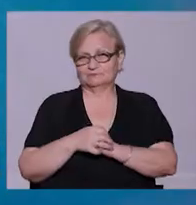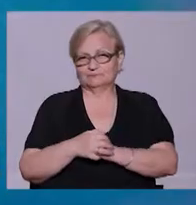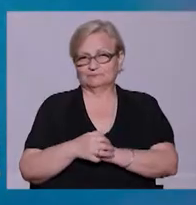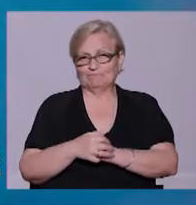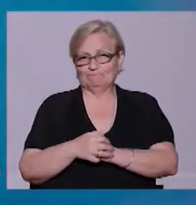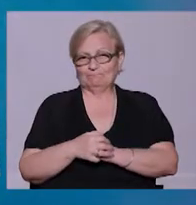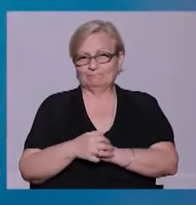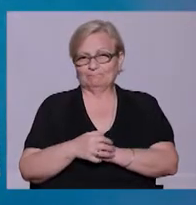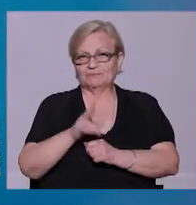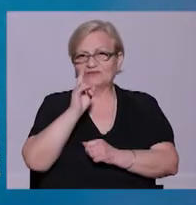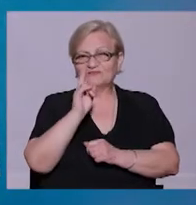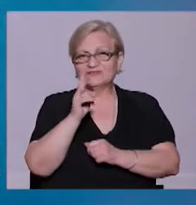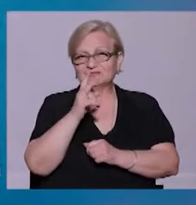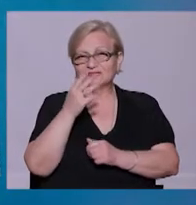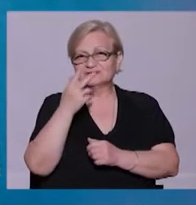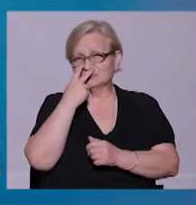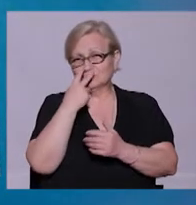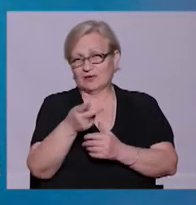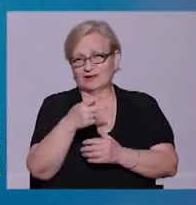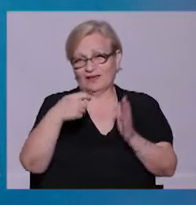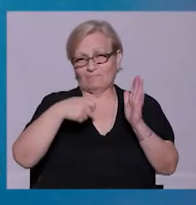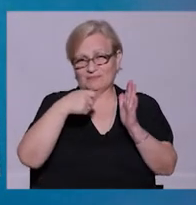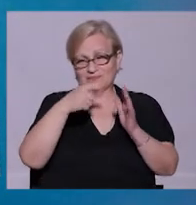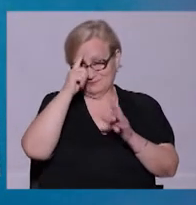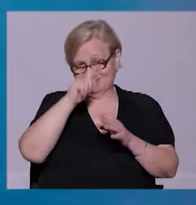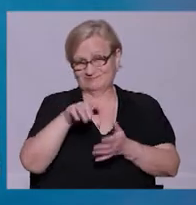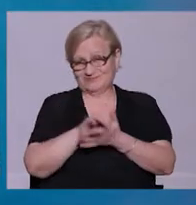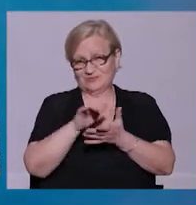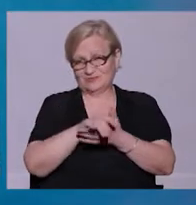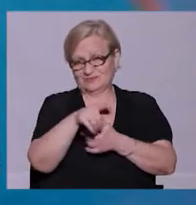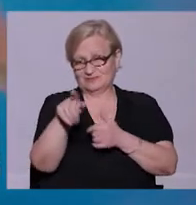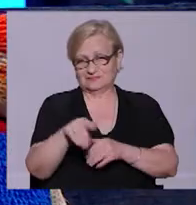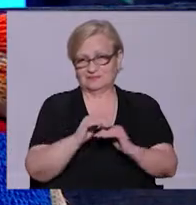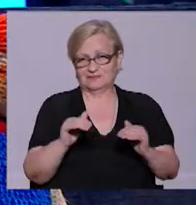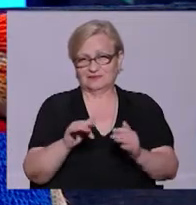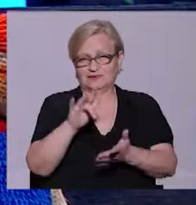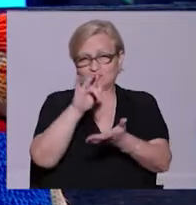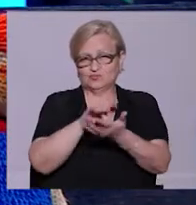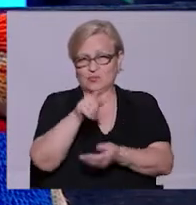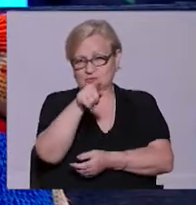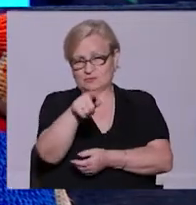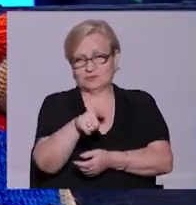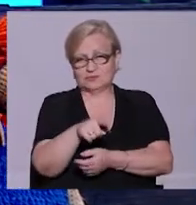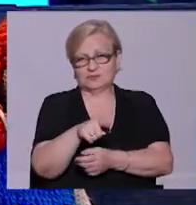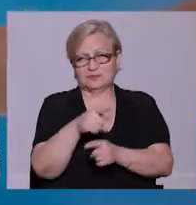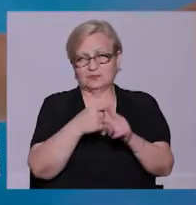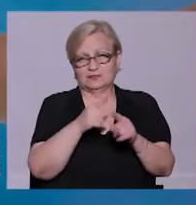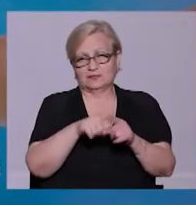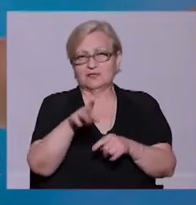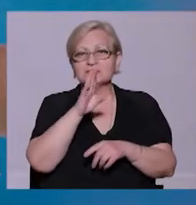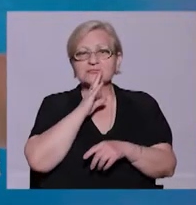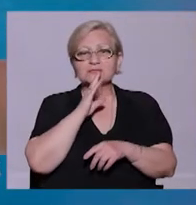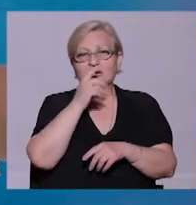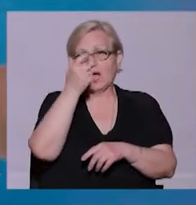ვისაც ფილმი ნანახი გაქვთ, ალბათ იცანით. შუაში რომ ქალბატონს ხედავთ, ეს